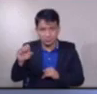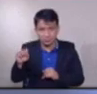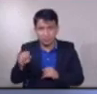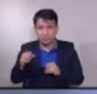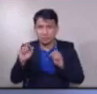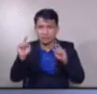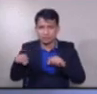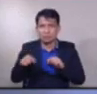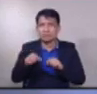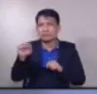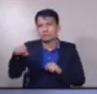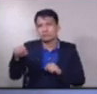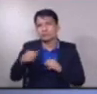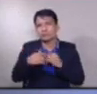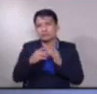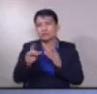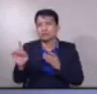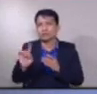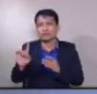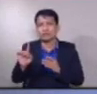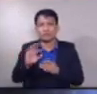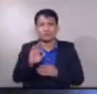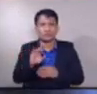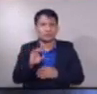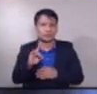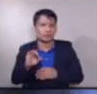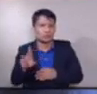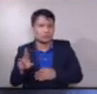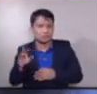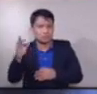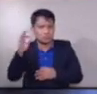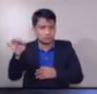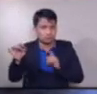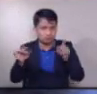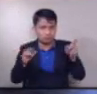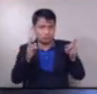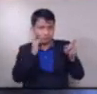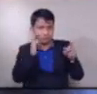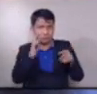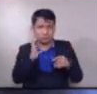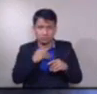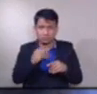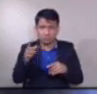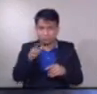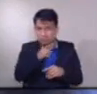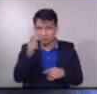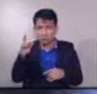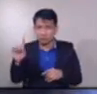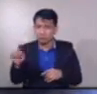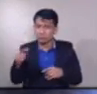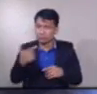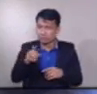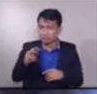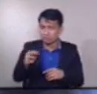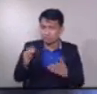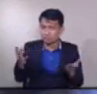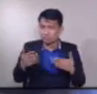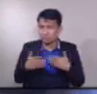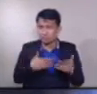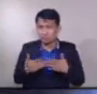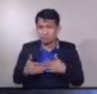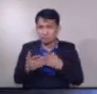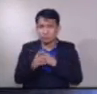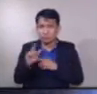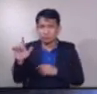Royal Maharlika. Pero anong klaseng federalism? Federal ba ni Presidente Duterte? Federal ba ni Leni? Federal ba ni Gloria? O federal na mga liberal